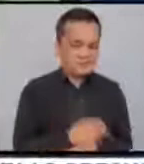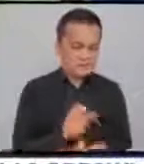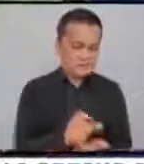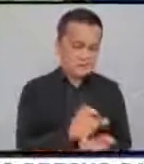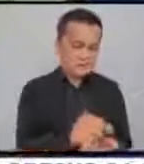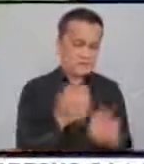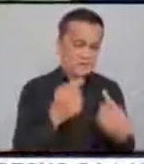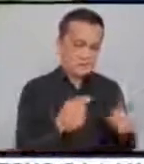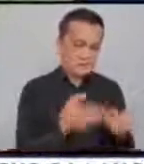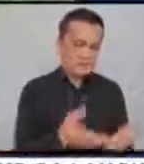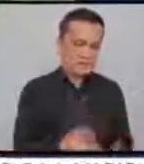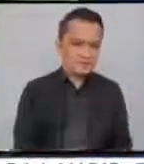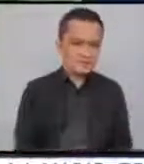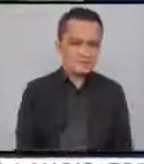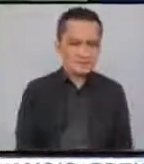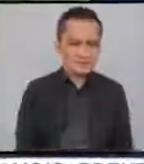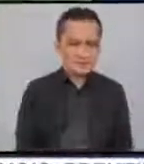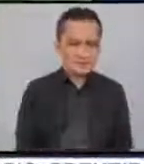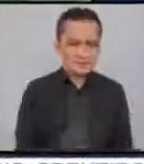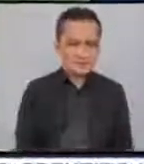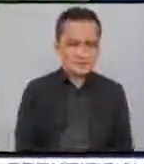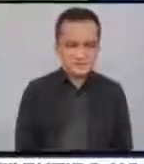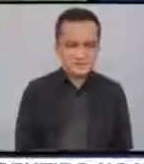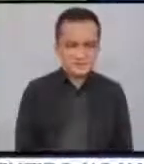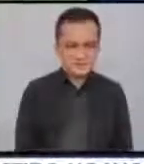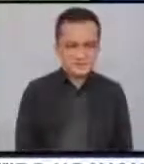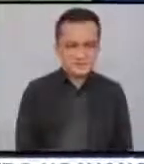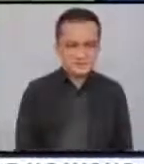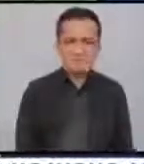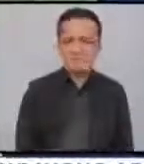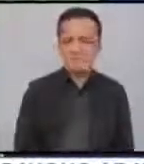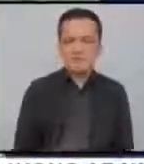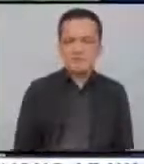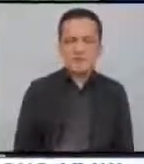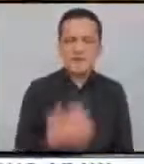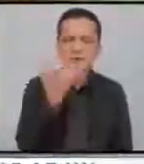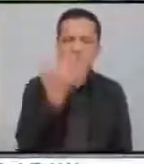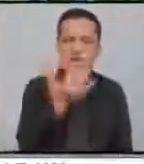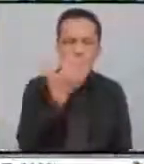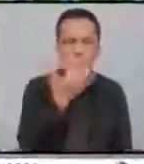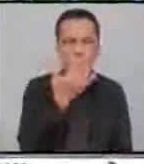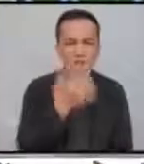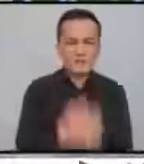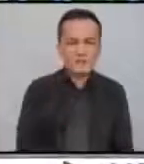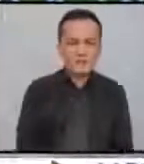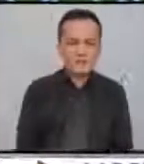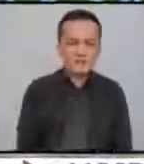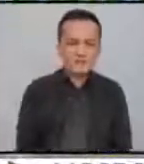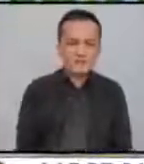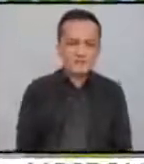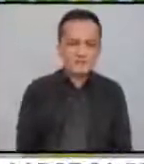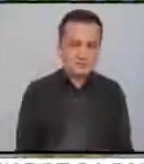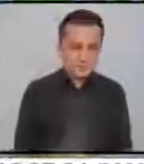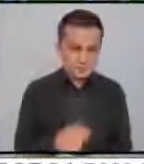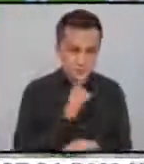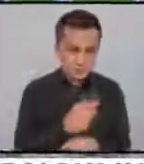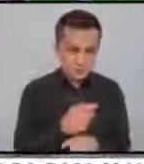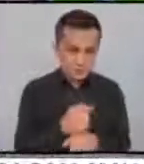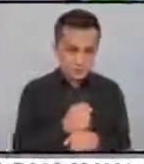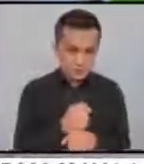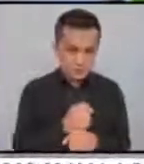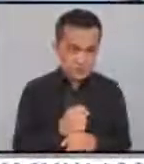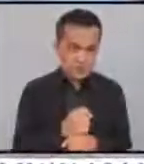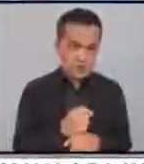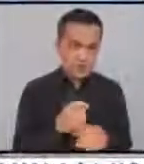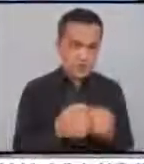Like that, oo. Ang tari naman ang bango. Ito, may totoong coffee to, kaya amoy coffee. Yung fragrance oil niya. Fragrance oil lang